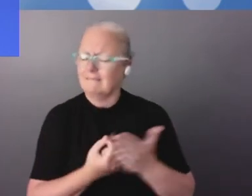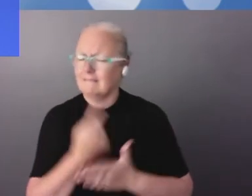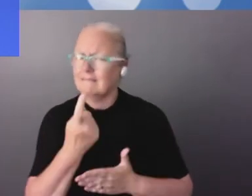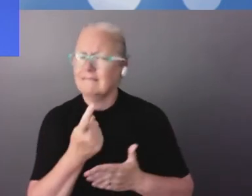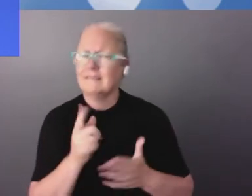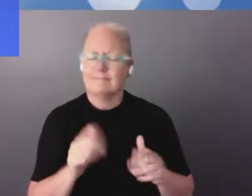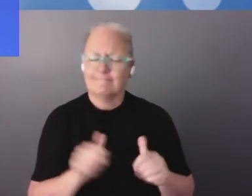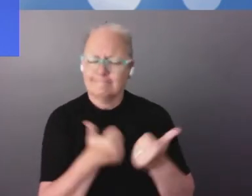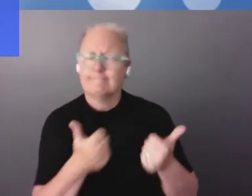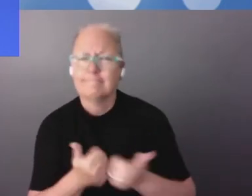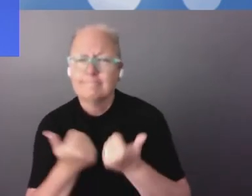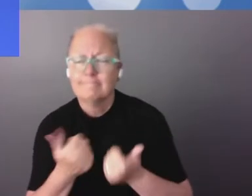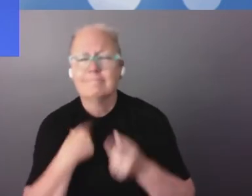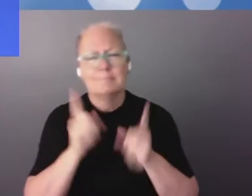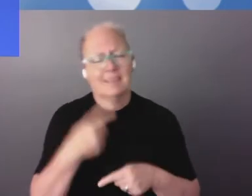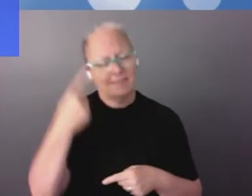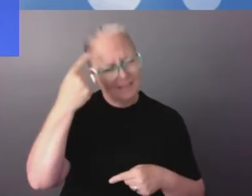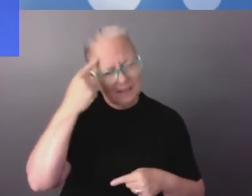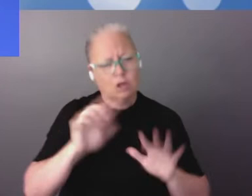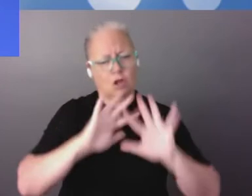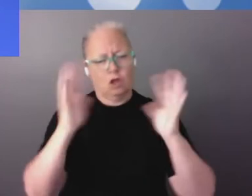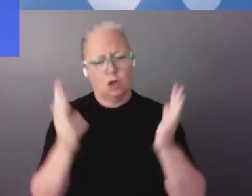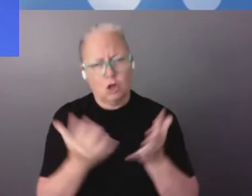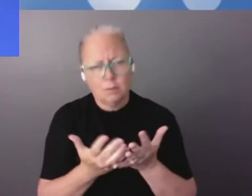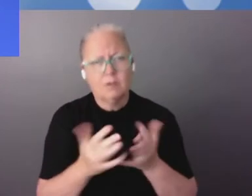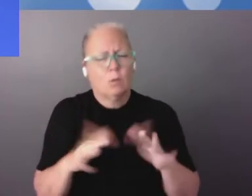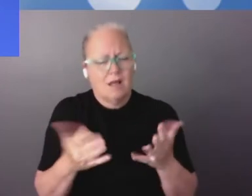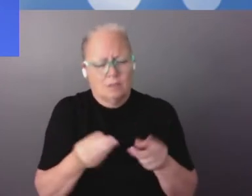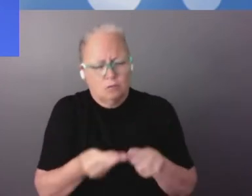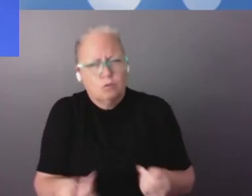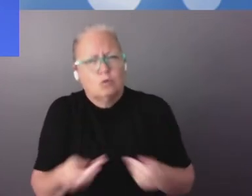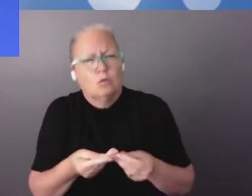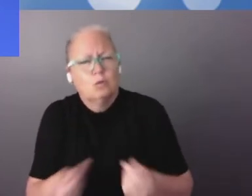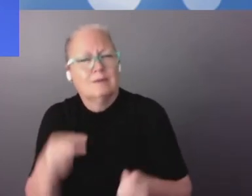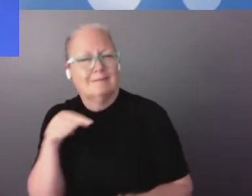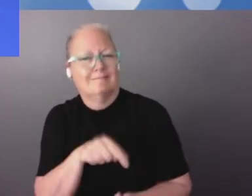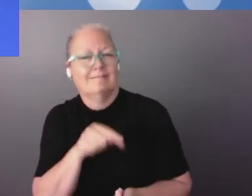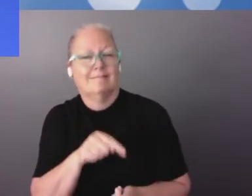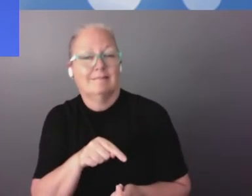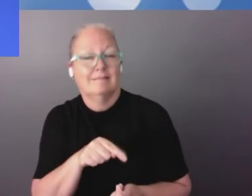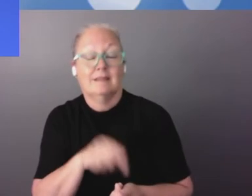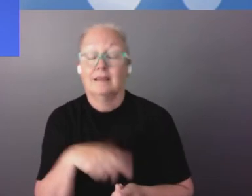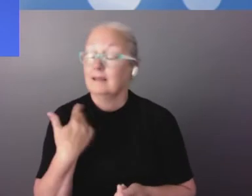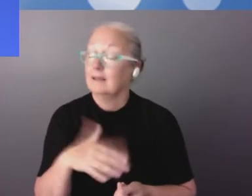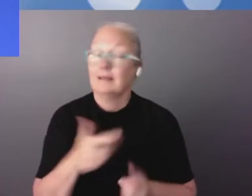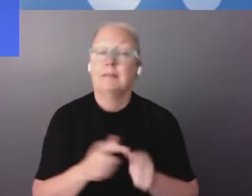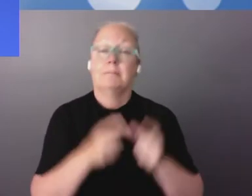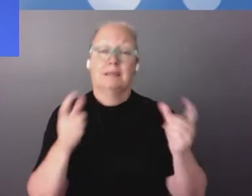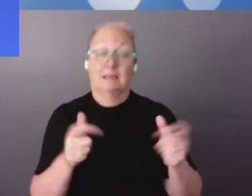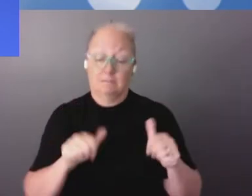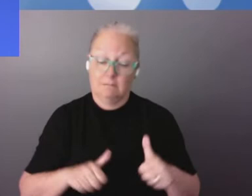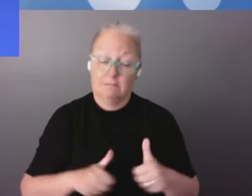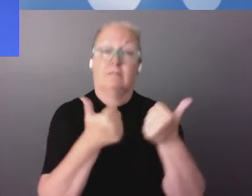والعالمية في مجال الإنترنت. هذا من أكبر التحديات للإنسانية، هذا من أكبر